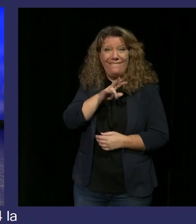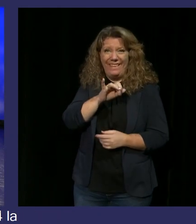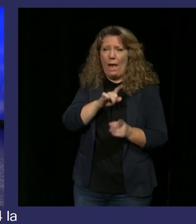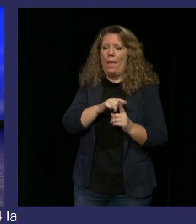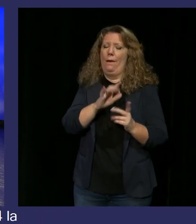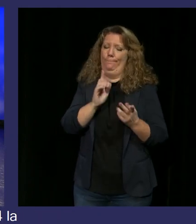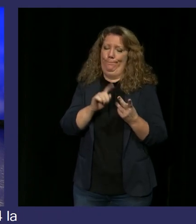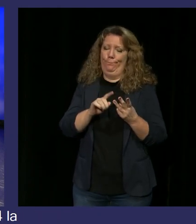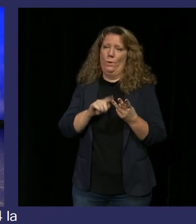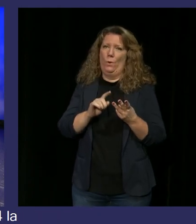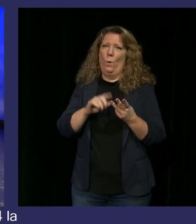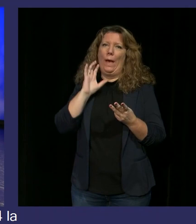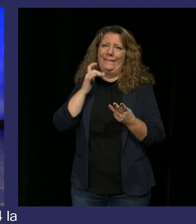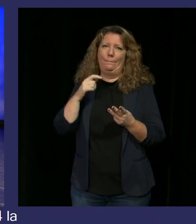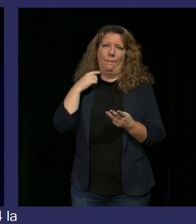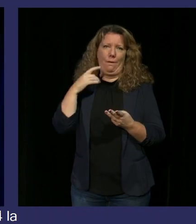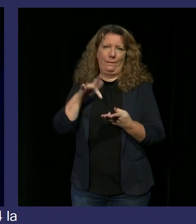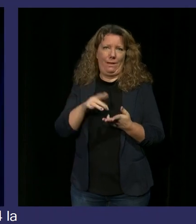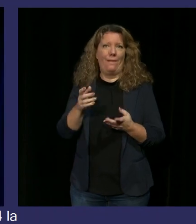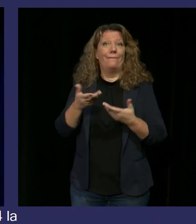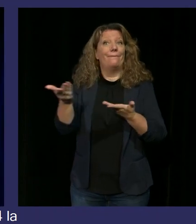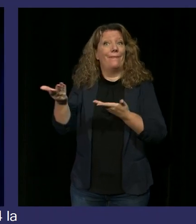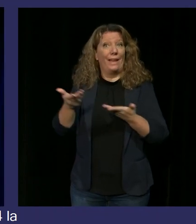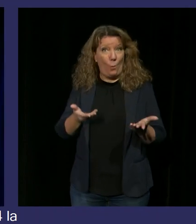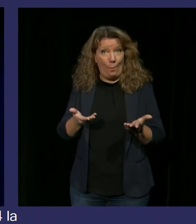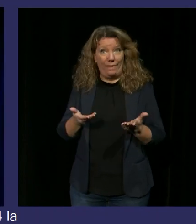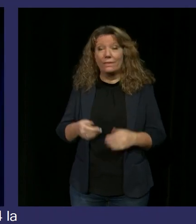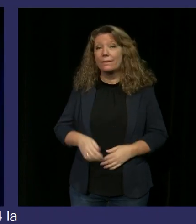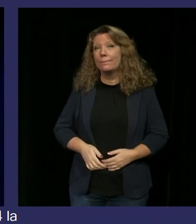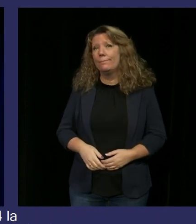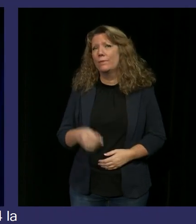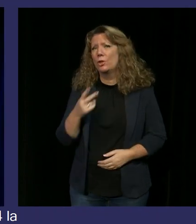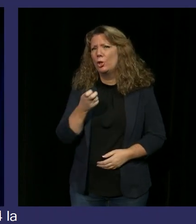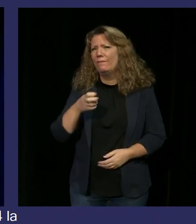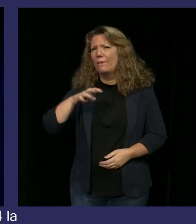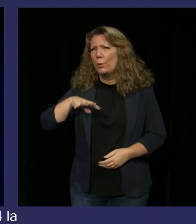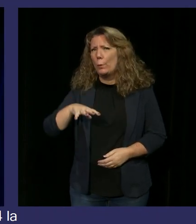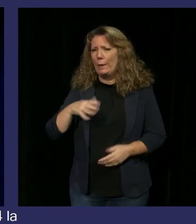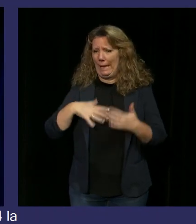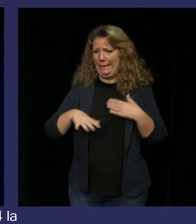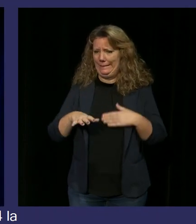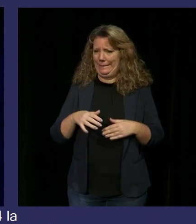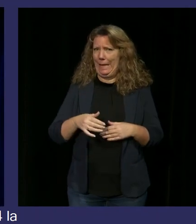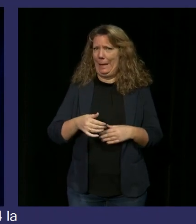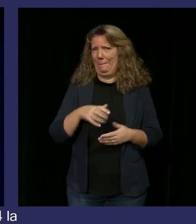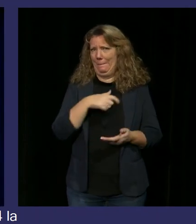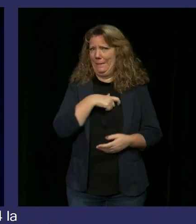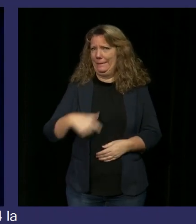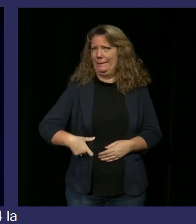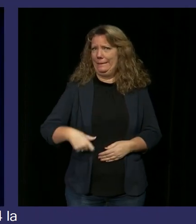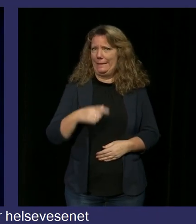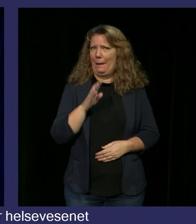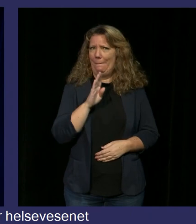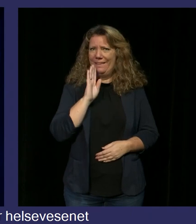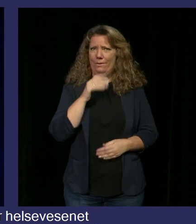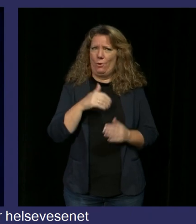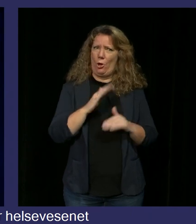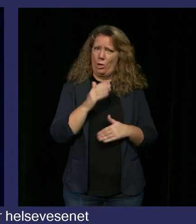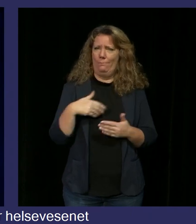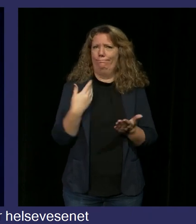Nakstad. Velkommen til dere. I 2014 la helseminister Bent Høie fram pasientens